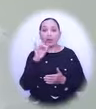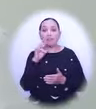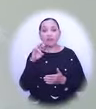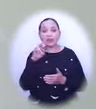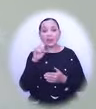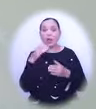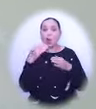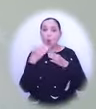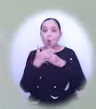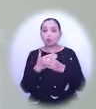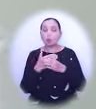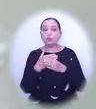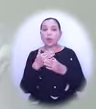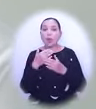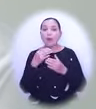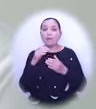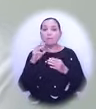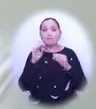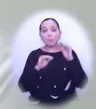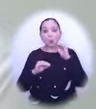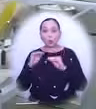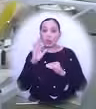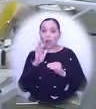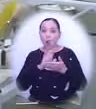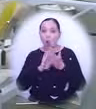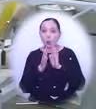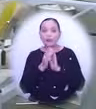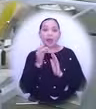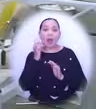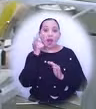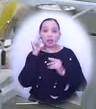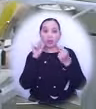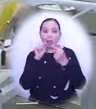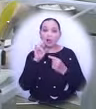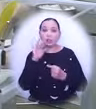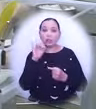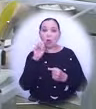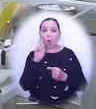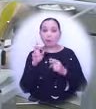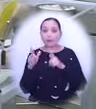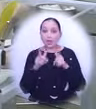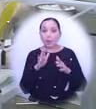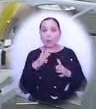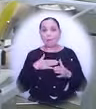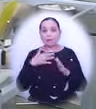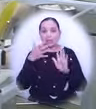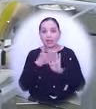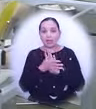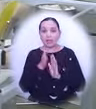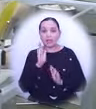yana qo'shimcha masalliqlar qo'shgan holda ajinga qarshi niqob tayyorlaymiz. Bizga